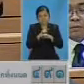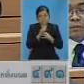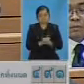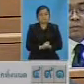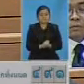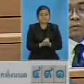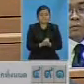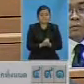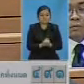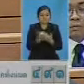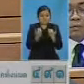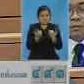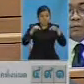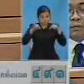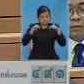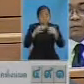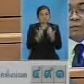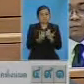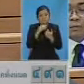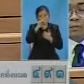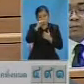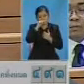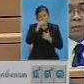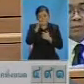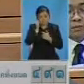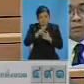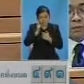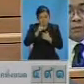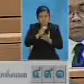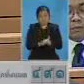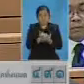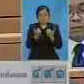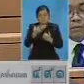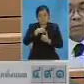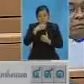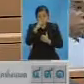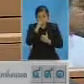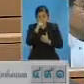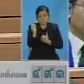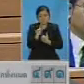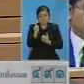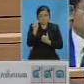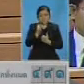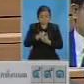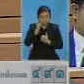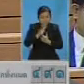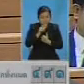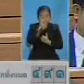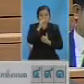ที่นี่คือที่พูดและที่พูดความจริงสิ่งที่ผมต้องพูดก็คือความจริงต่อสภาผู้แทนราษฎ